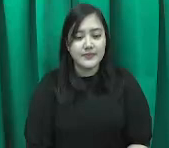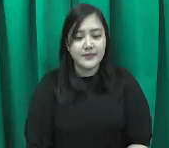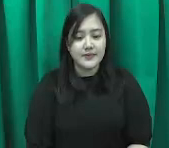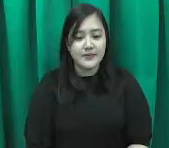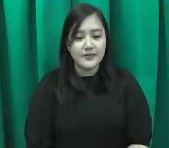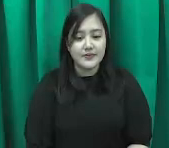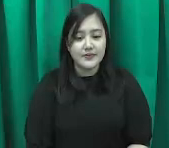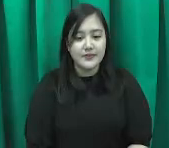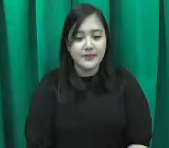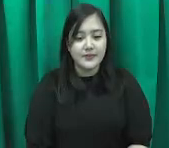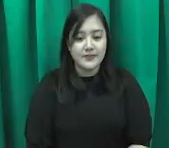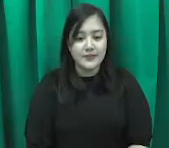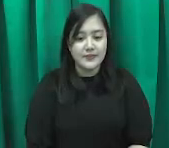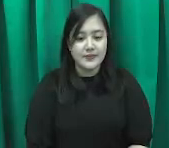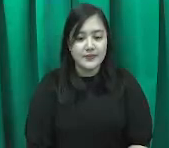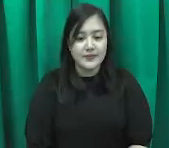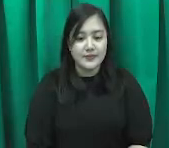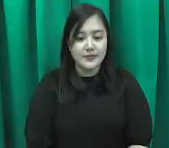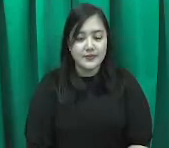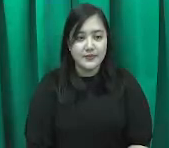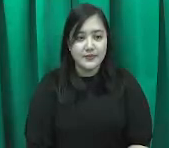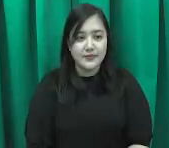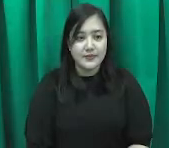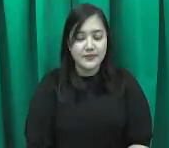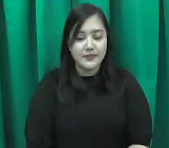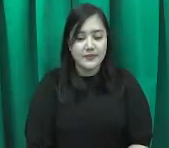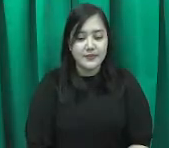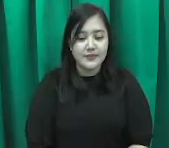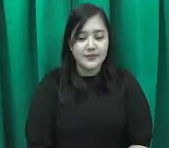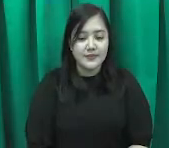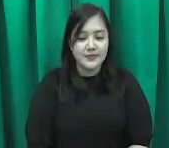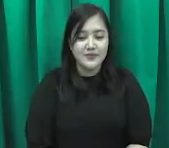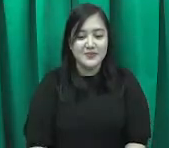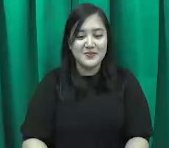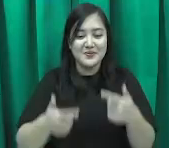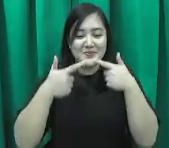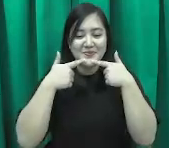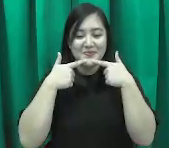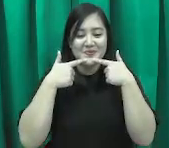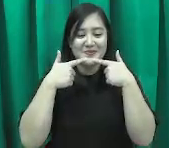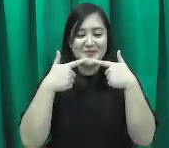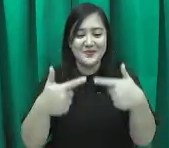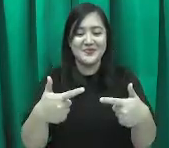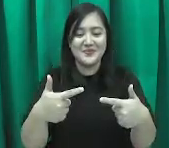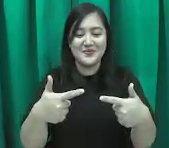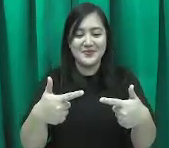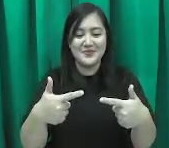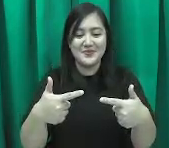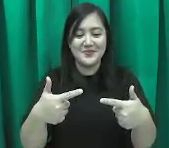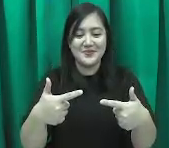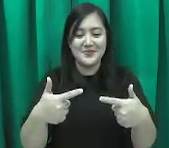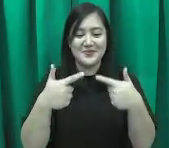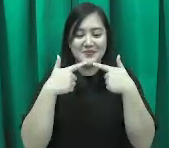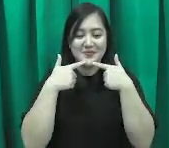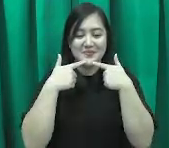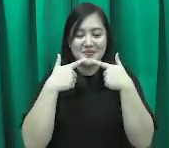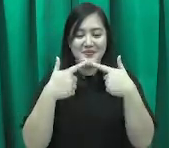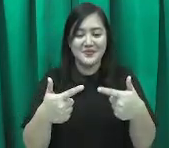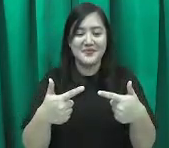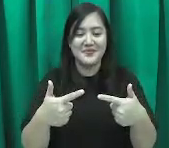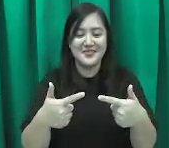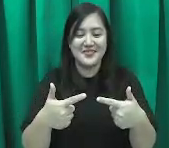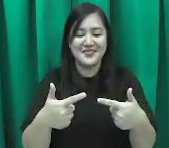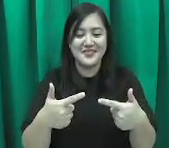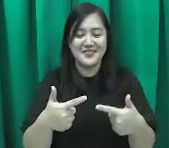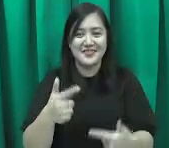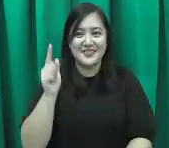Kaya sandali lang, i-shout out ko lang ito si Kenichi Gachitorena. Hazel, ikaw ba to? Naluloka ako dito